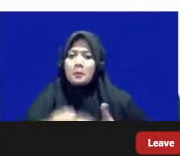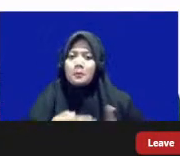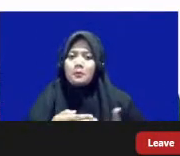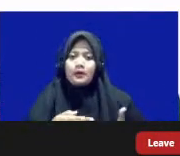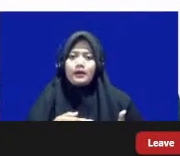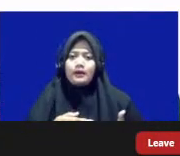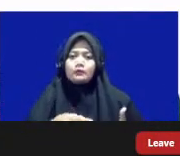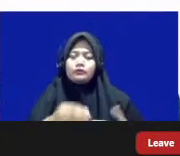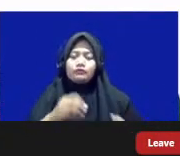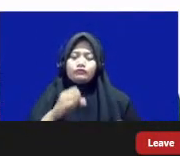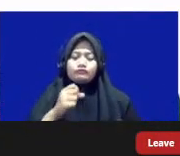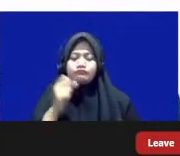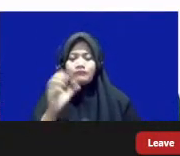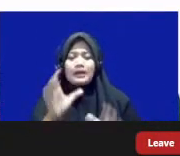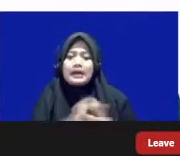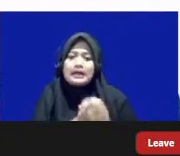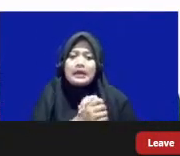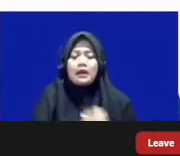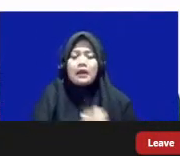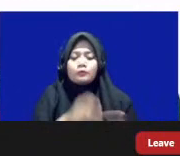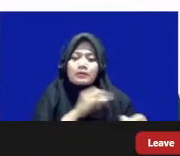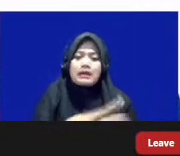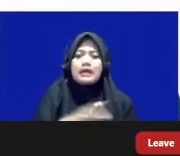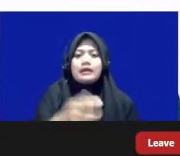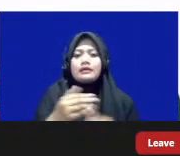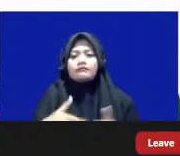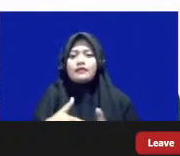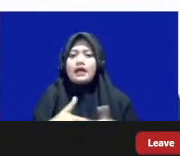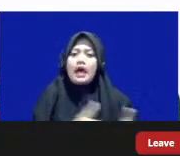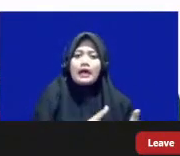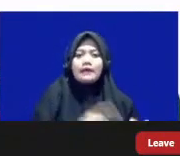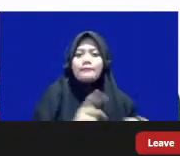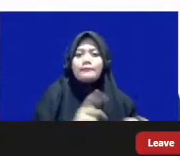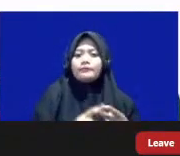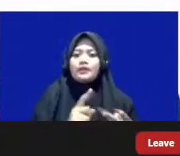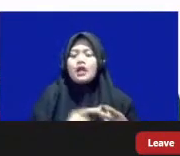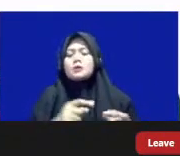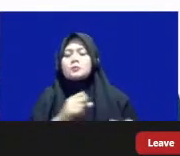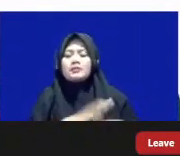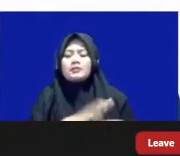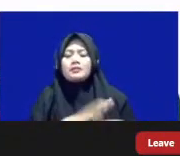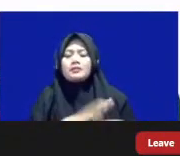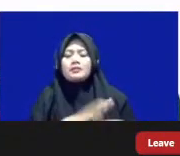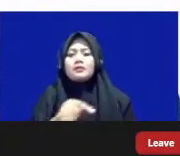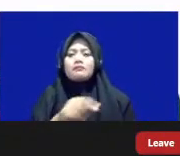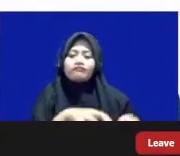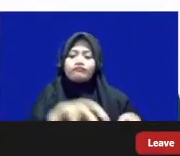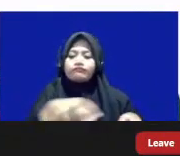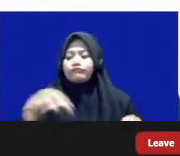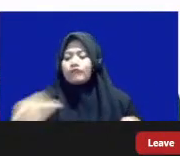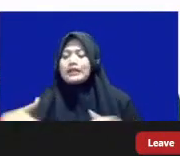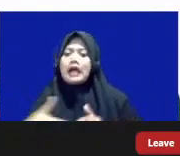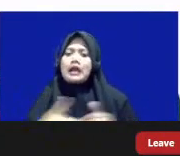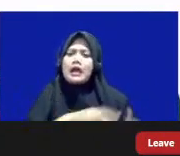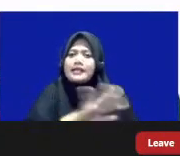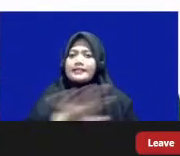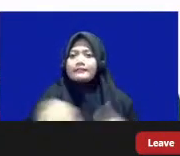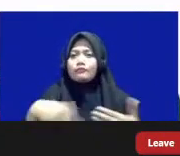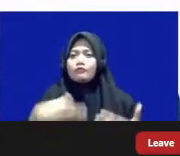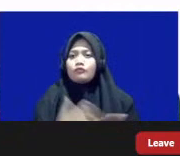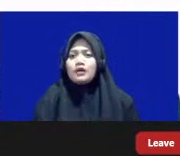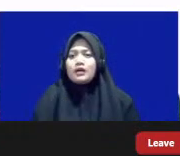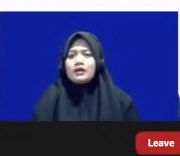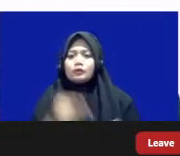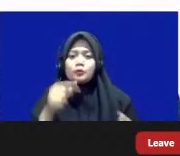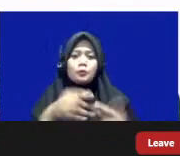yang terarah. Punya permasalahan yang kita sepakati bersama dan sumber daya kita masing-masing punya, kita arahkan semua untuk